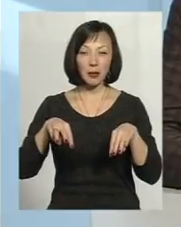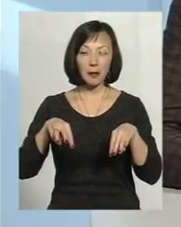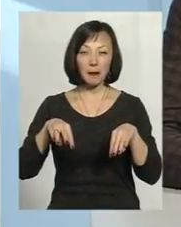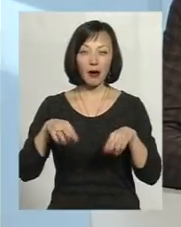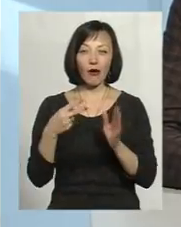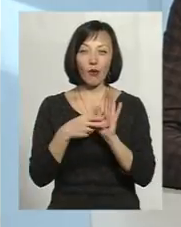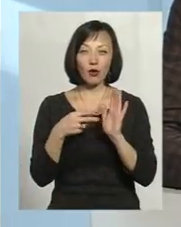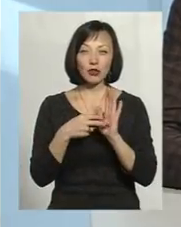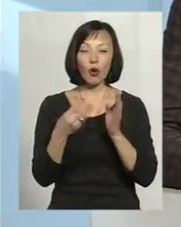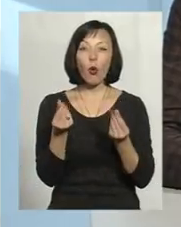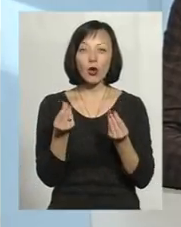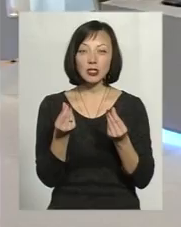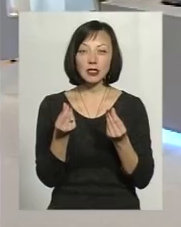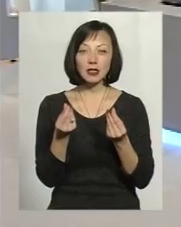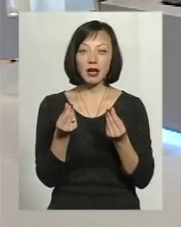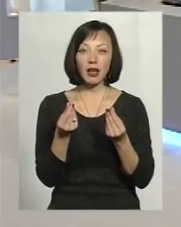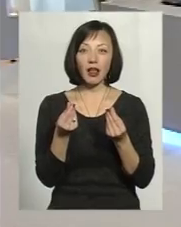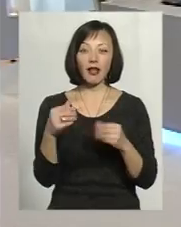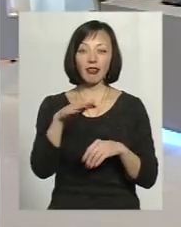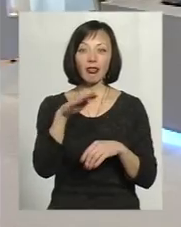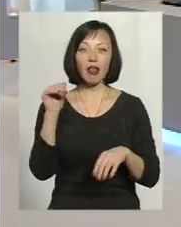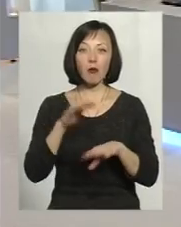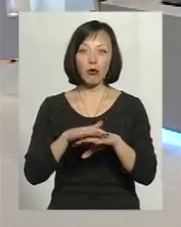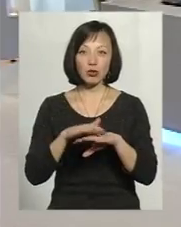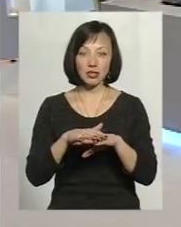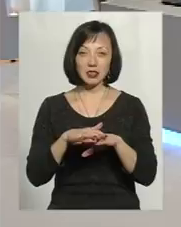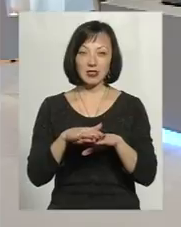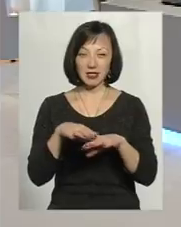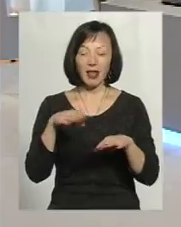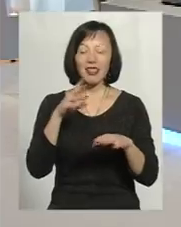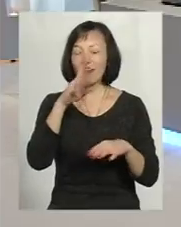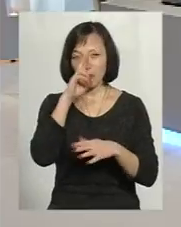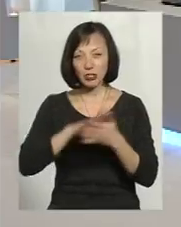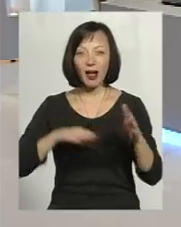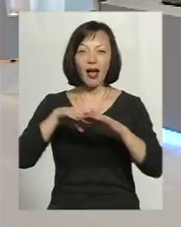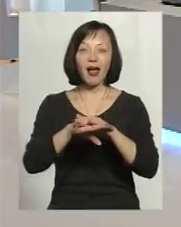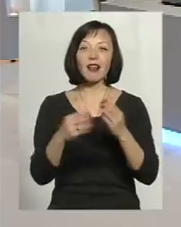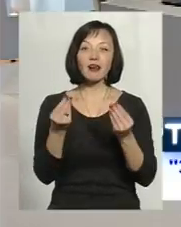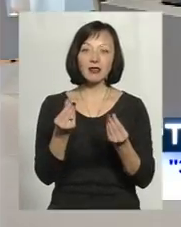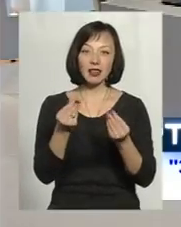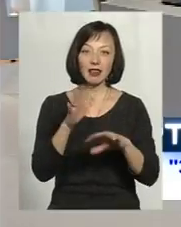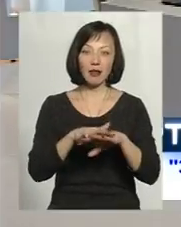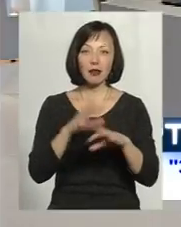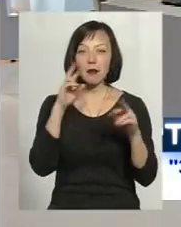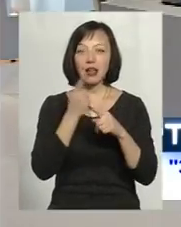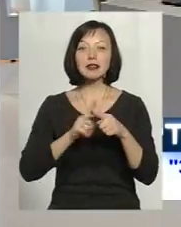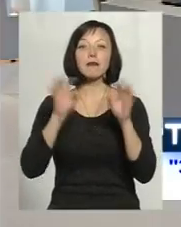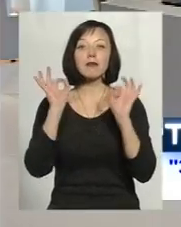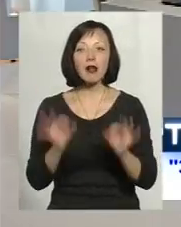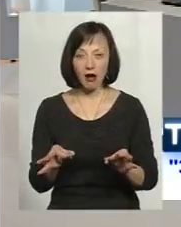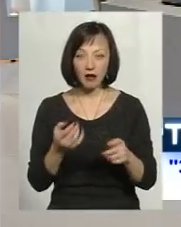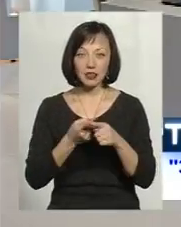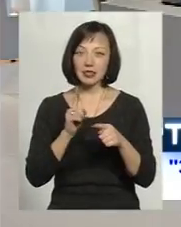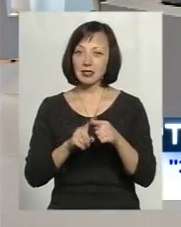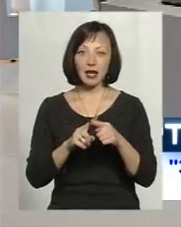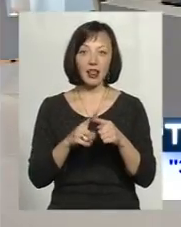14 мільйонів коштів, які приніс депозит. Да? Теж багато чув дискусій. От це неправильно класти кошти на депозит. Та це правильно, тому що це